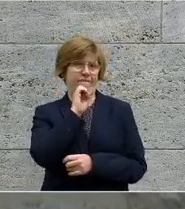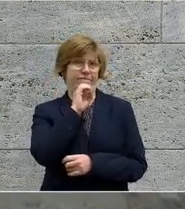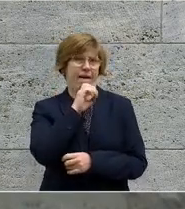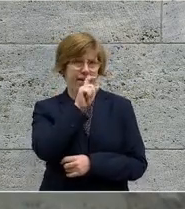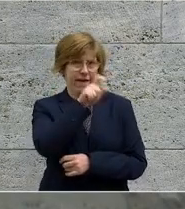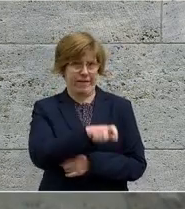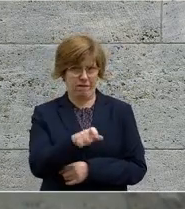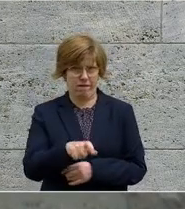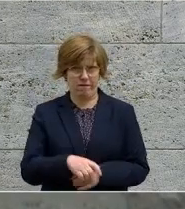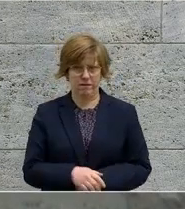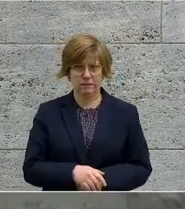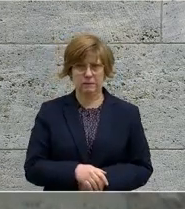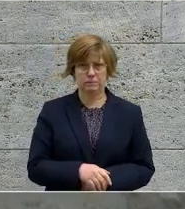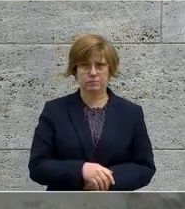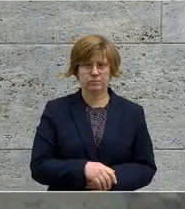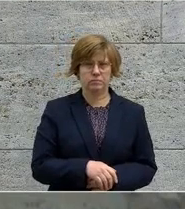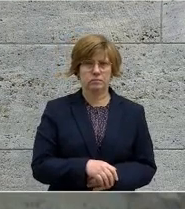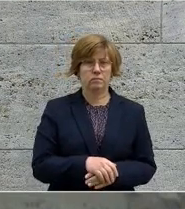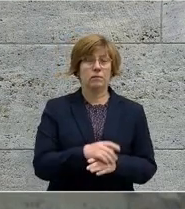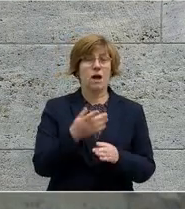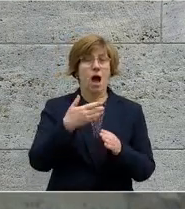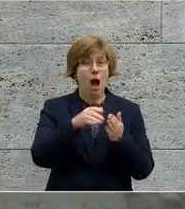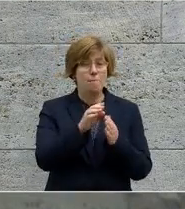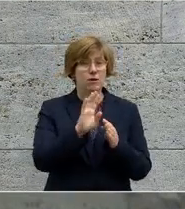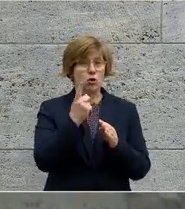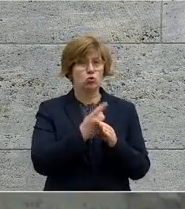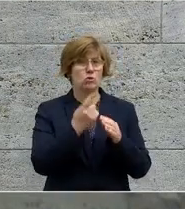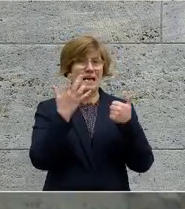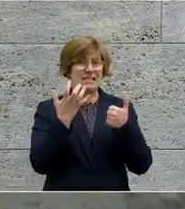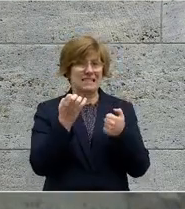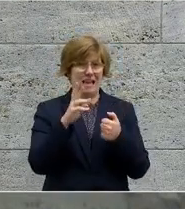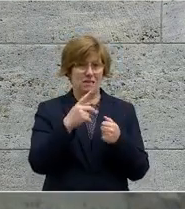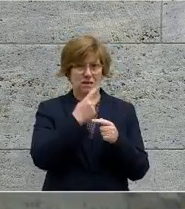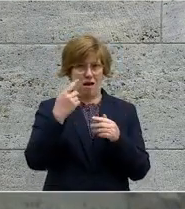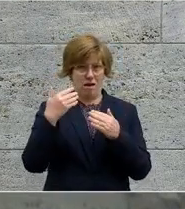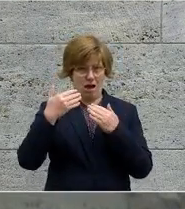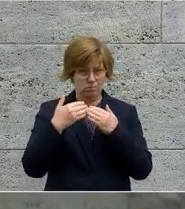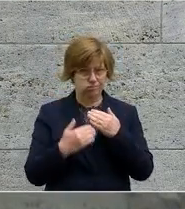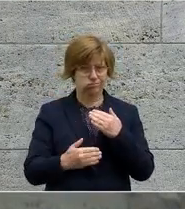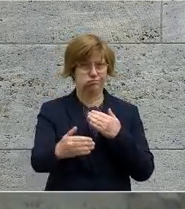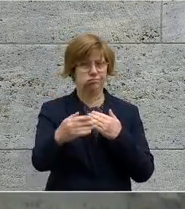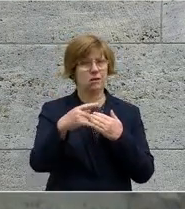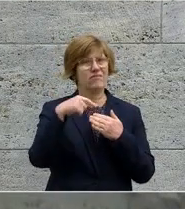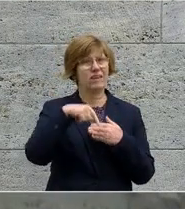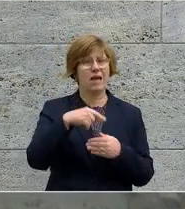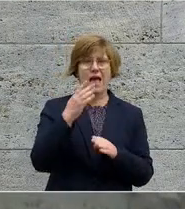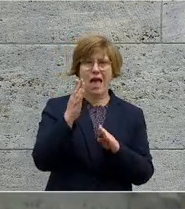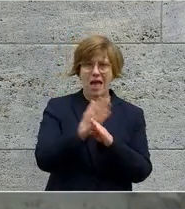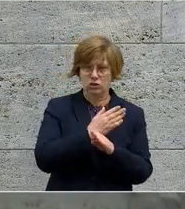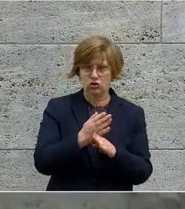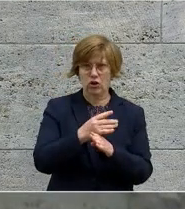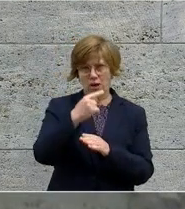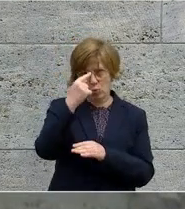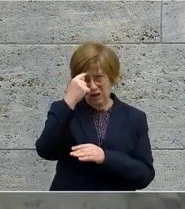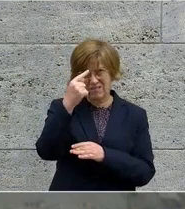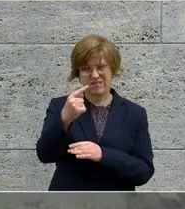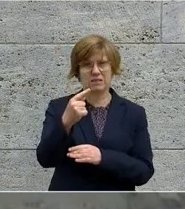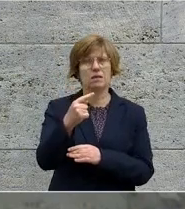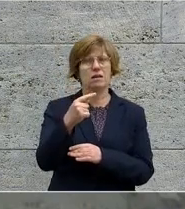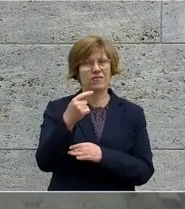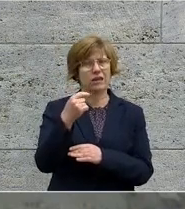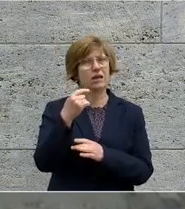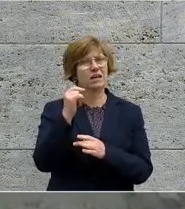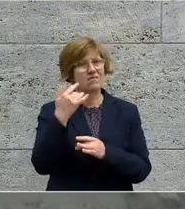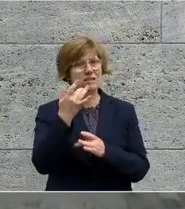Verräter. Vor allem ab den 1960er Jahren aber fand ihre Gewissensentscheidung nach und nach